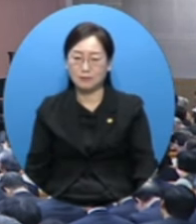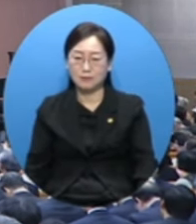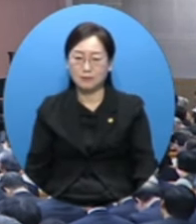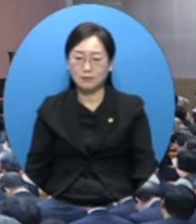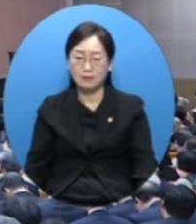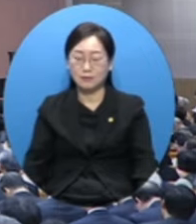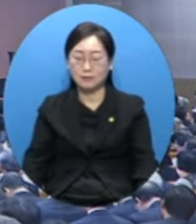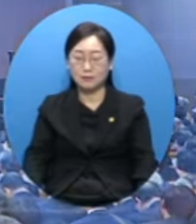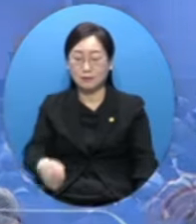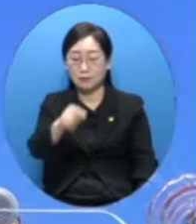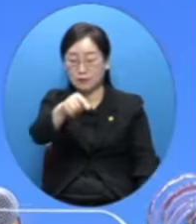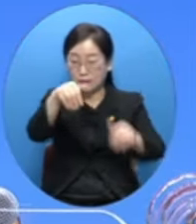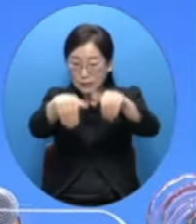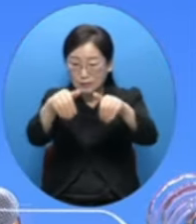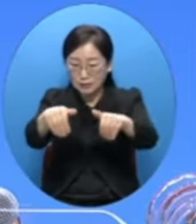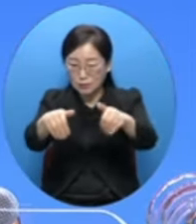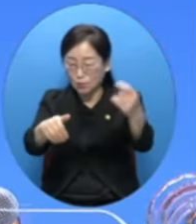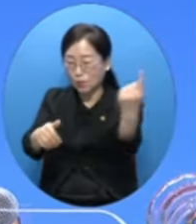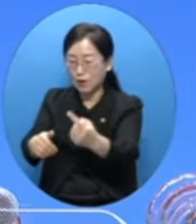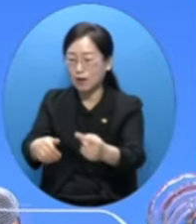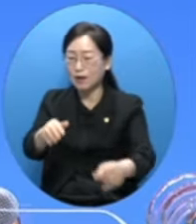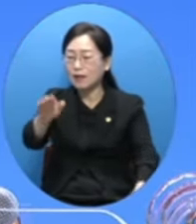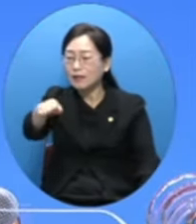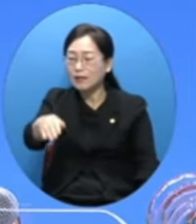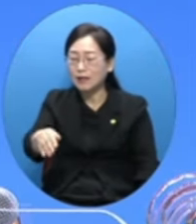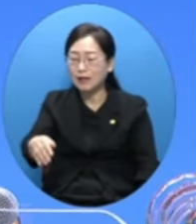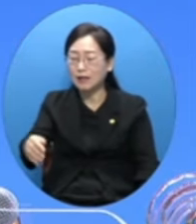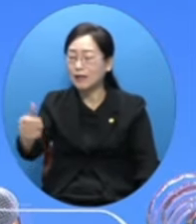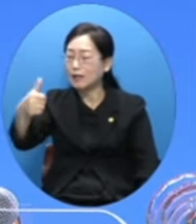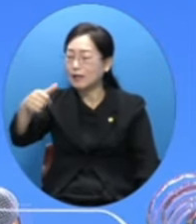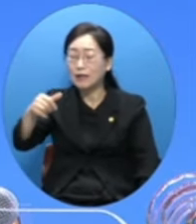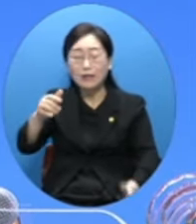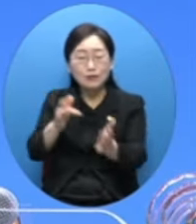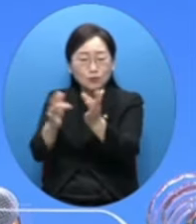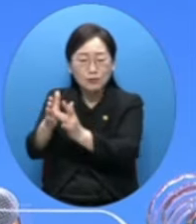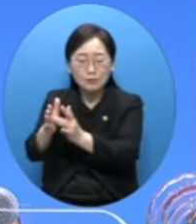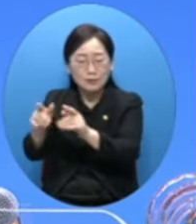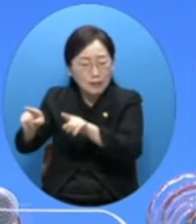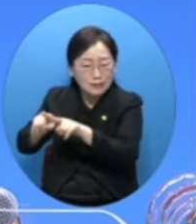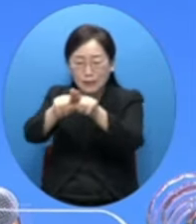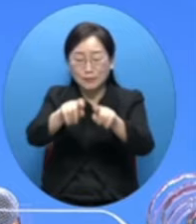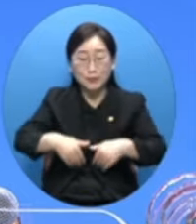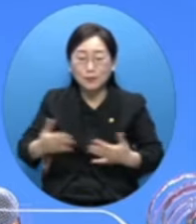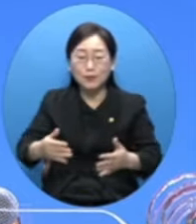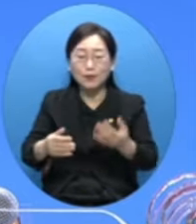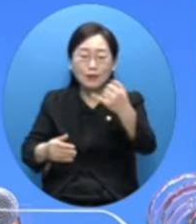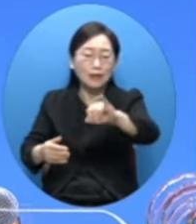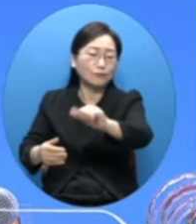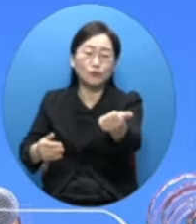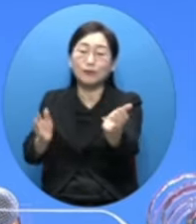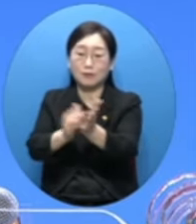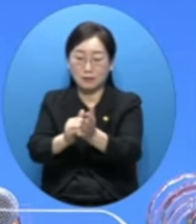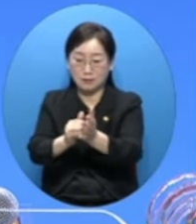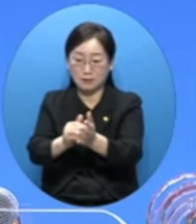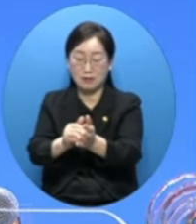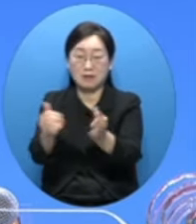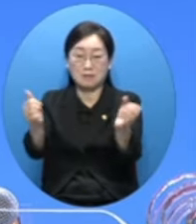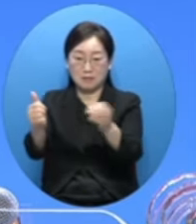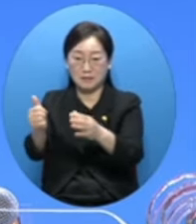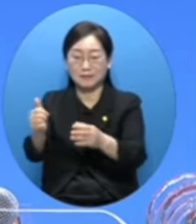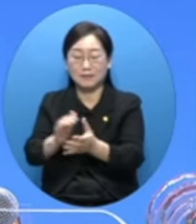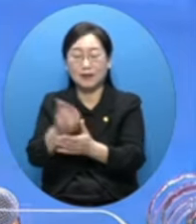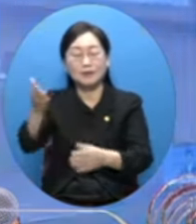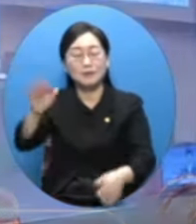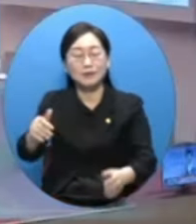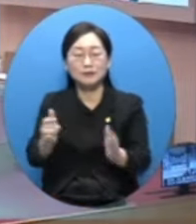회당장 집에서 온 사람들이 아 예수님 가실 필요가 없는데요 아이가 죽었는데요. 그때 예수님이